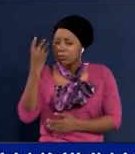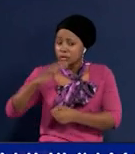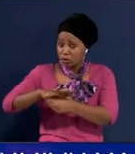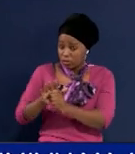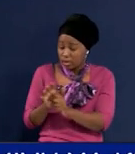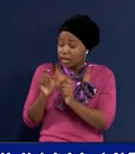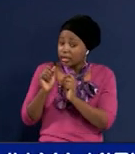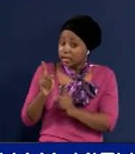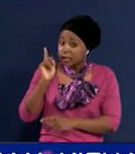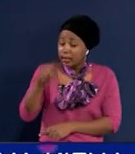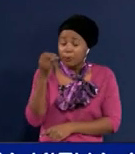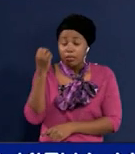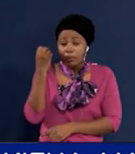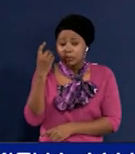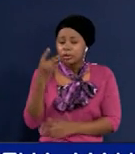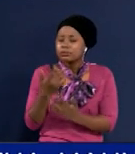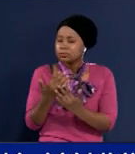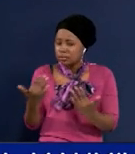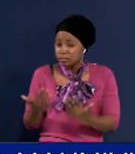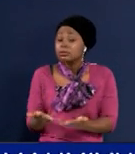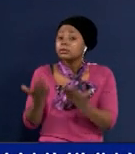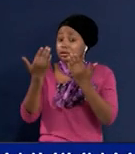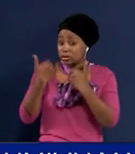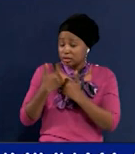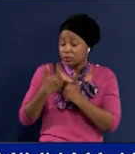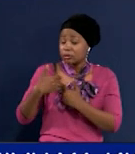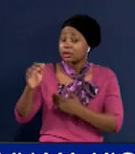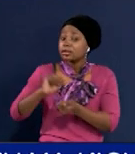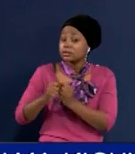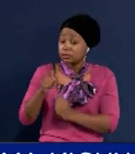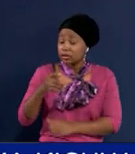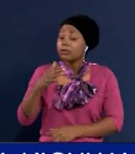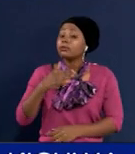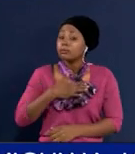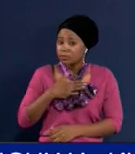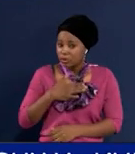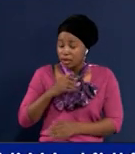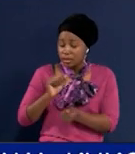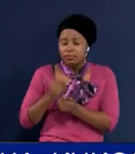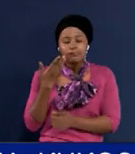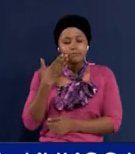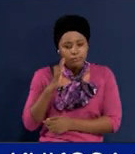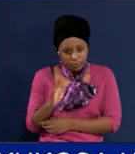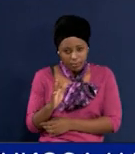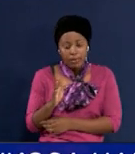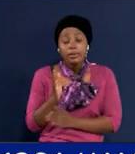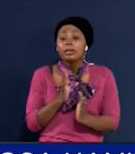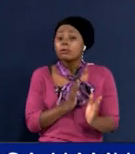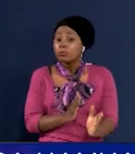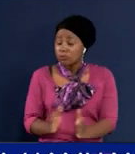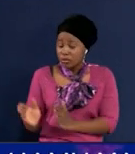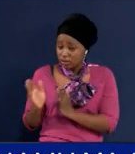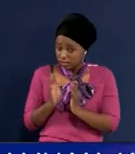vile yapo magonjwa mengi ambayo yanaweza kapelekea tatizo la kupumua. Hivyo jambo la muhimu ni kuandaa